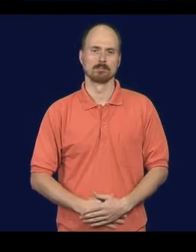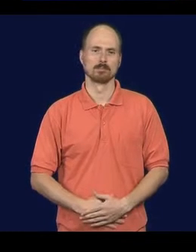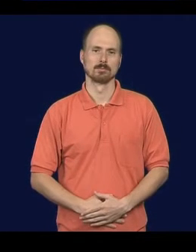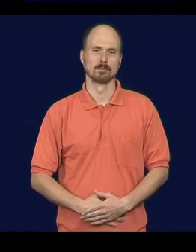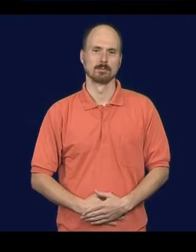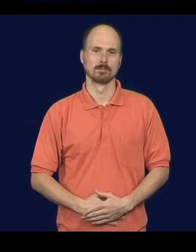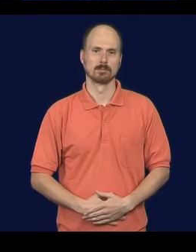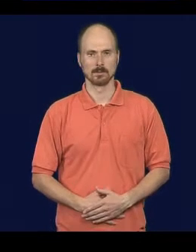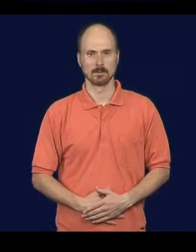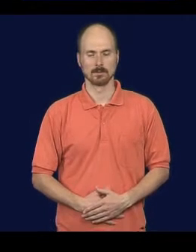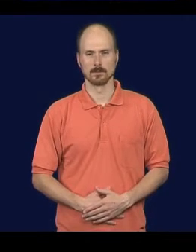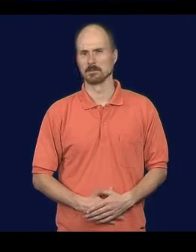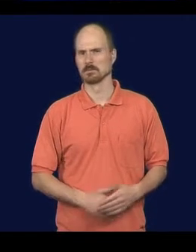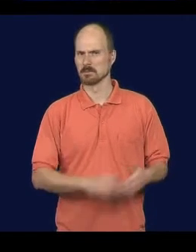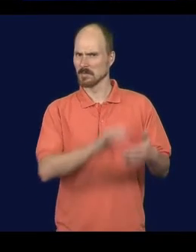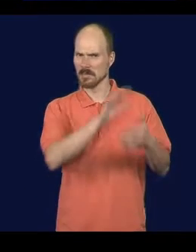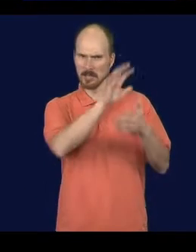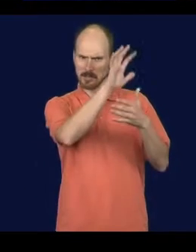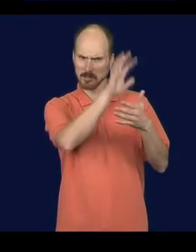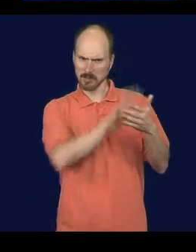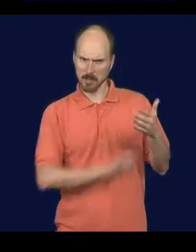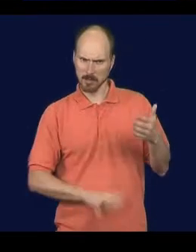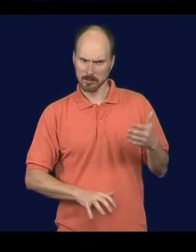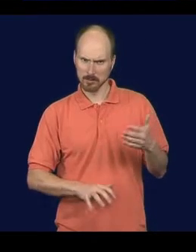Tak, děkuju. Ještě někdo nějaký dotaz?